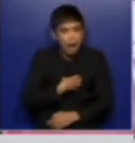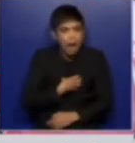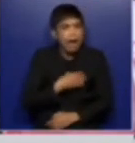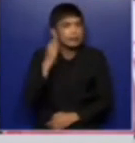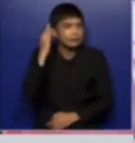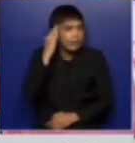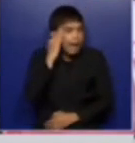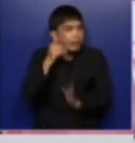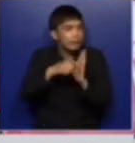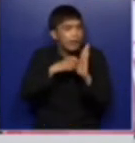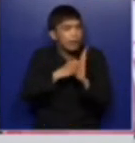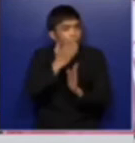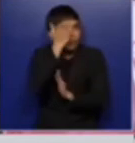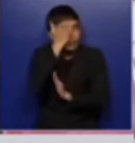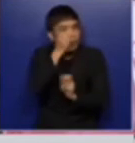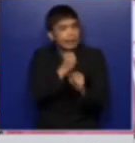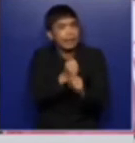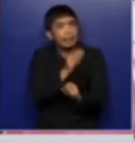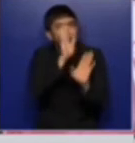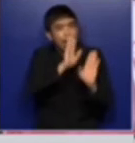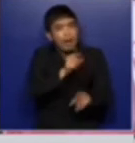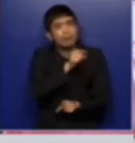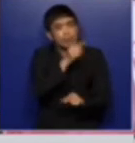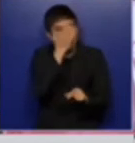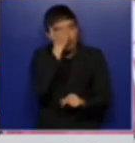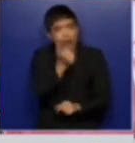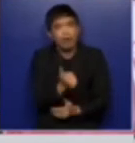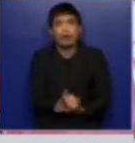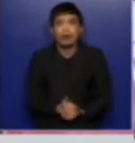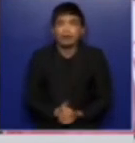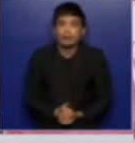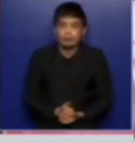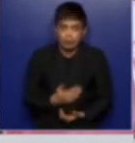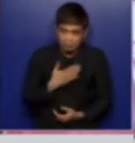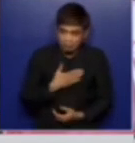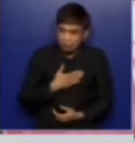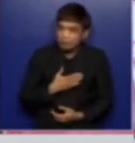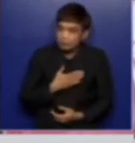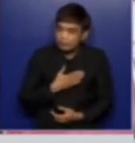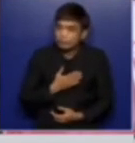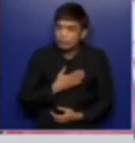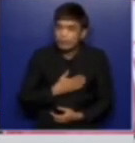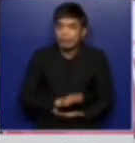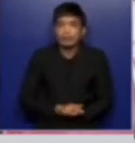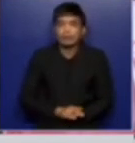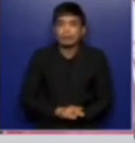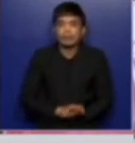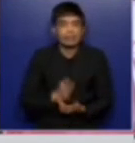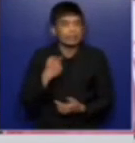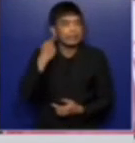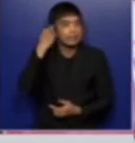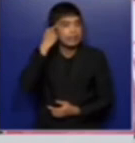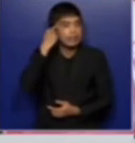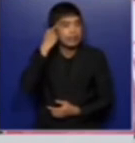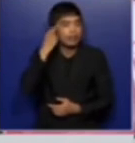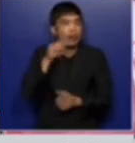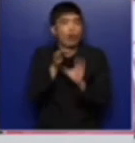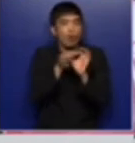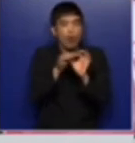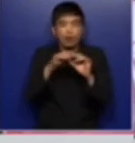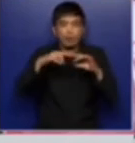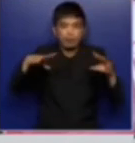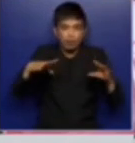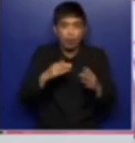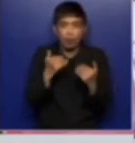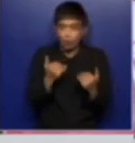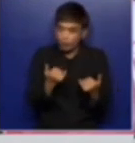เหมือนกันว่าทำไมทำเช่นนี้ผมจึงขอทักท้วงไว้เป็นที่ปรากฏในการประชุมสภ